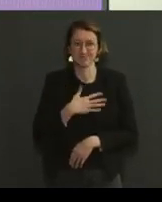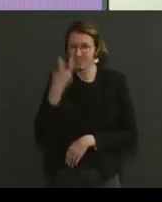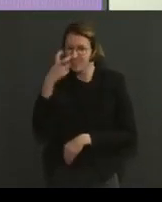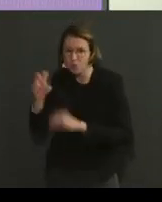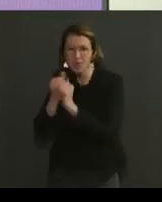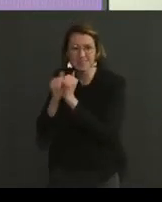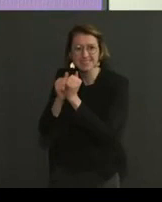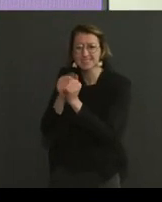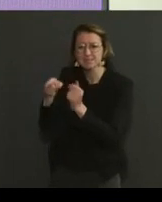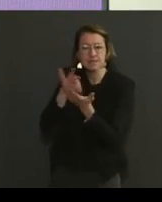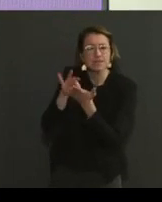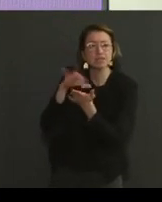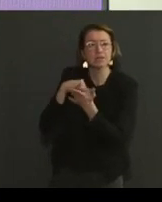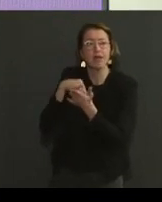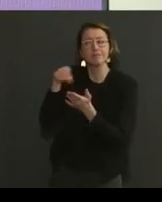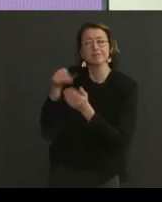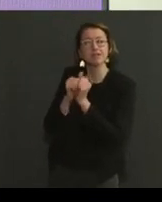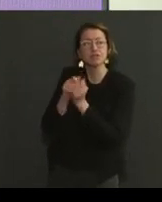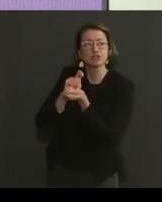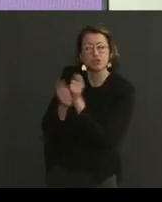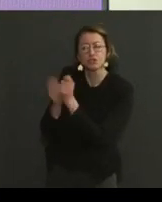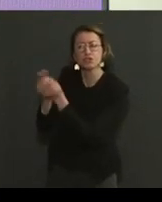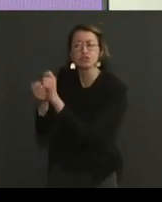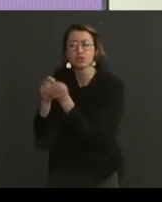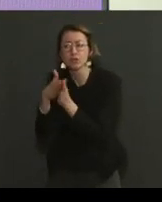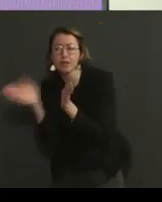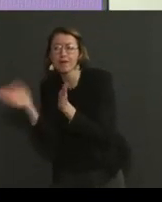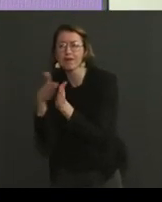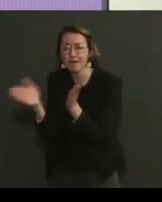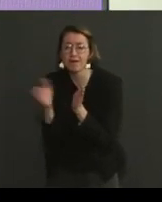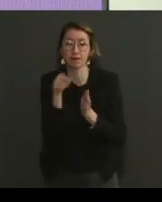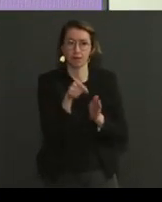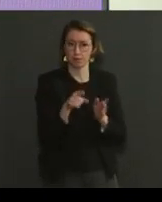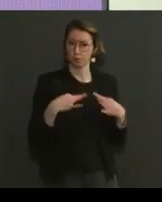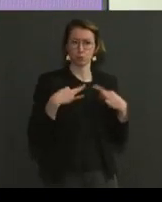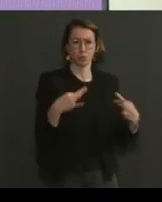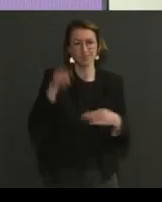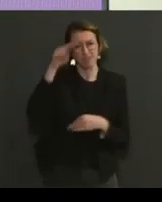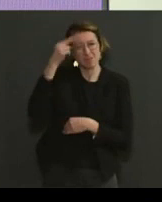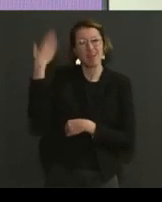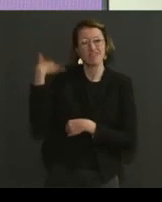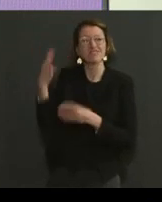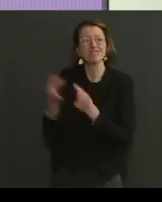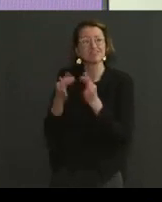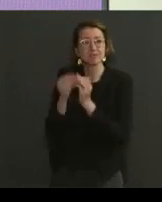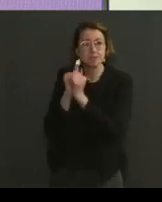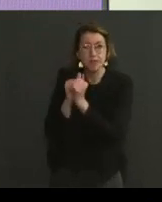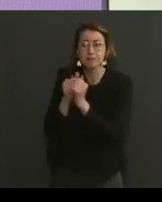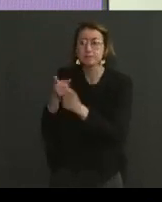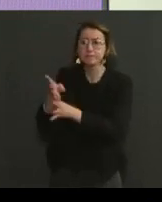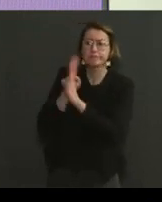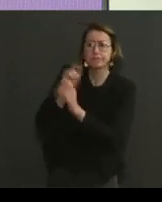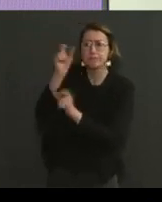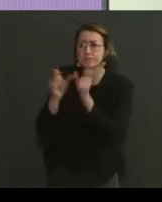récemment, pendant un bon mois, la politique de testing en fonction de circonstances d'embouteillage du système. Et bien là, effectivement, on a